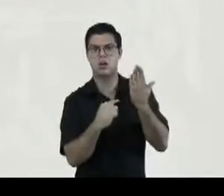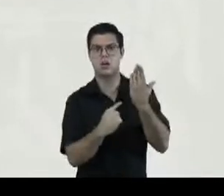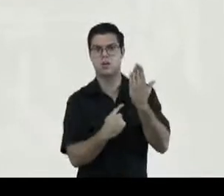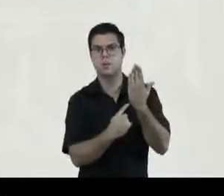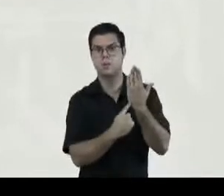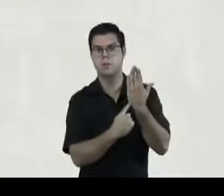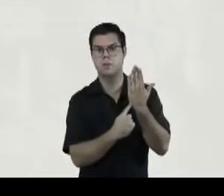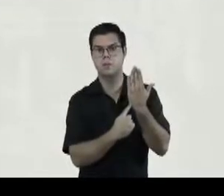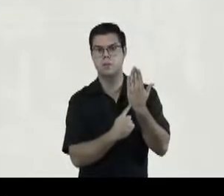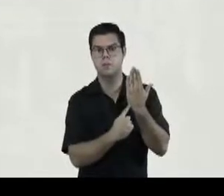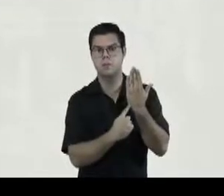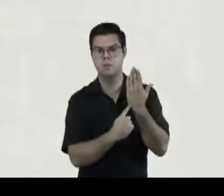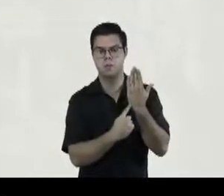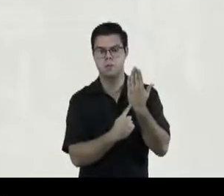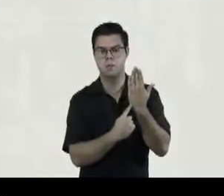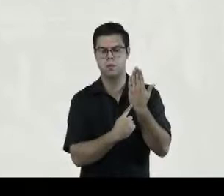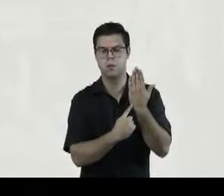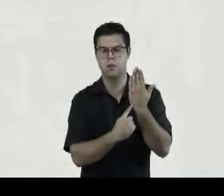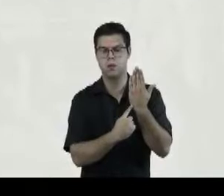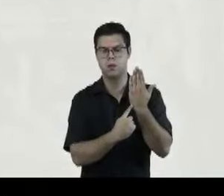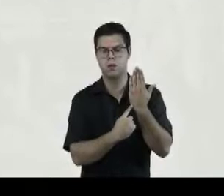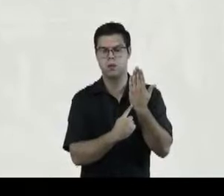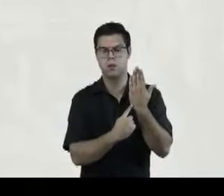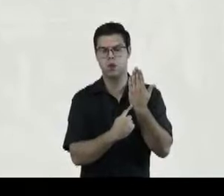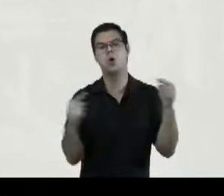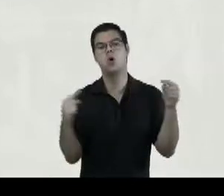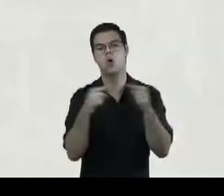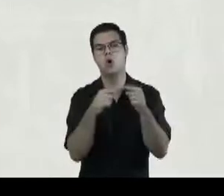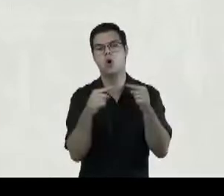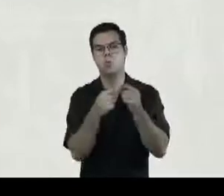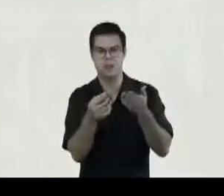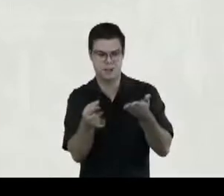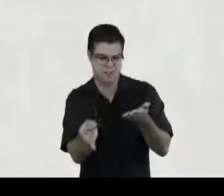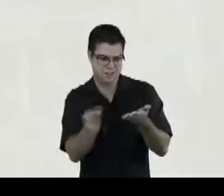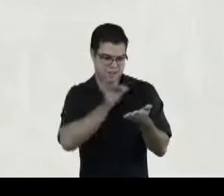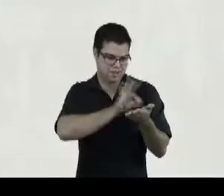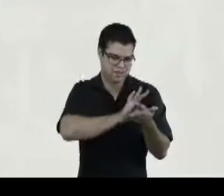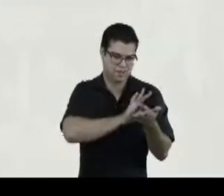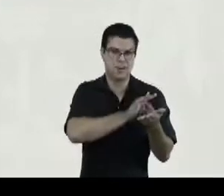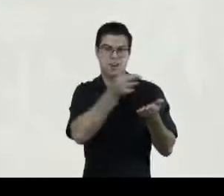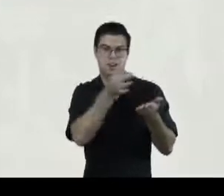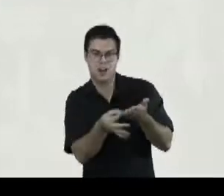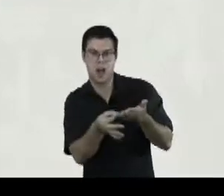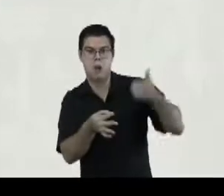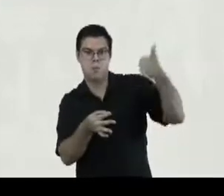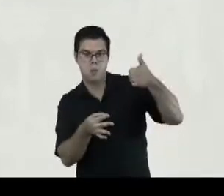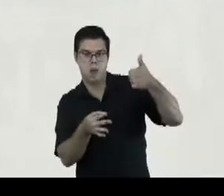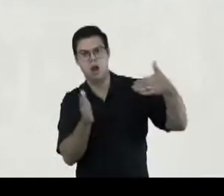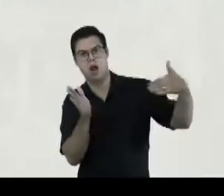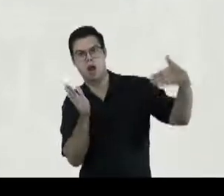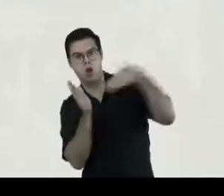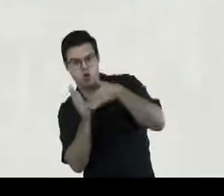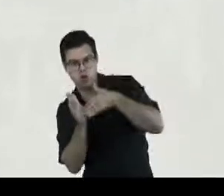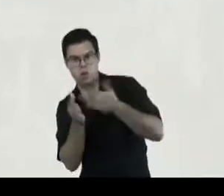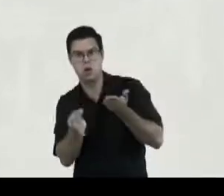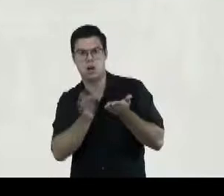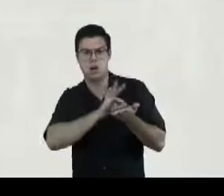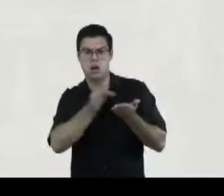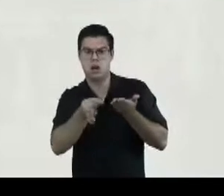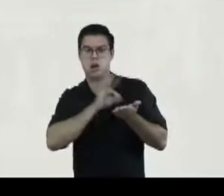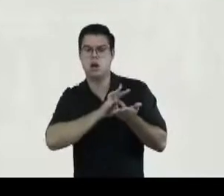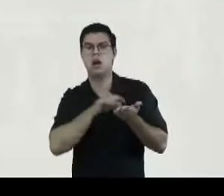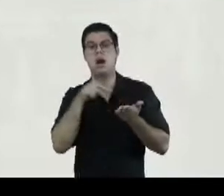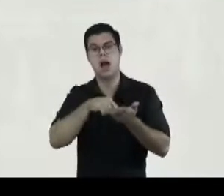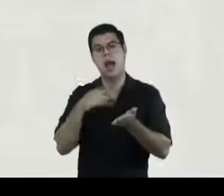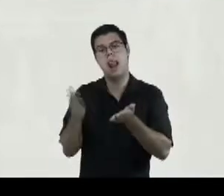juste 2 pages du livre. 2 pages, la première et la dernière page. Donc ça, c'est un effort qui a été commencé il y a très longtemps, avant qu'il y ait